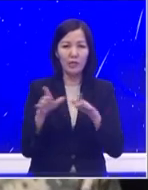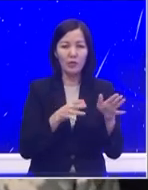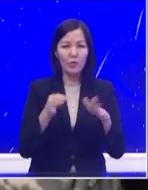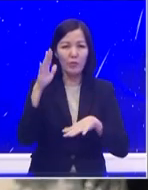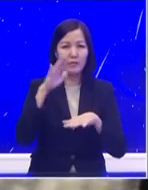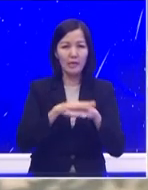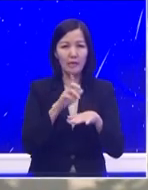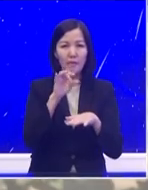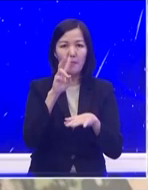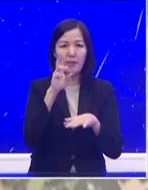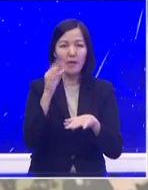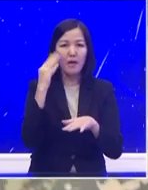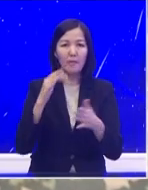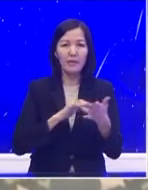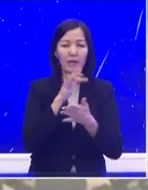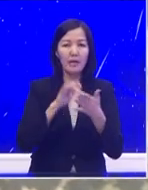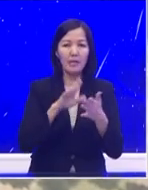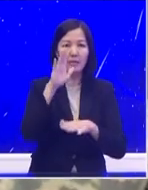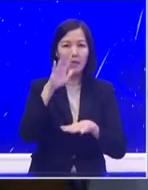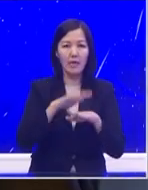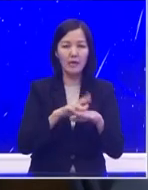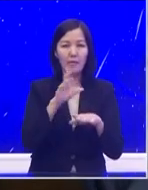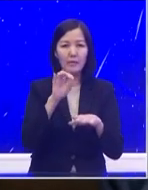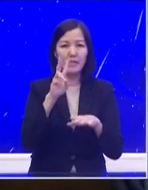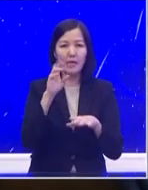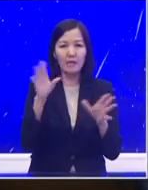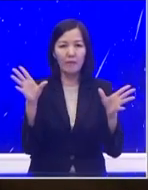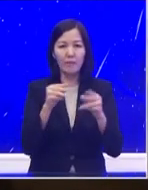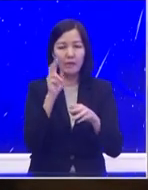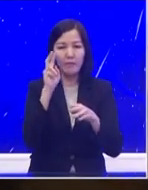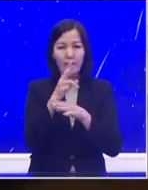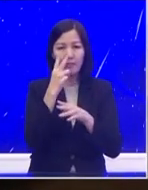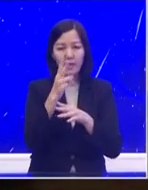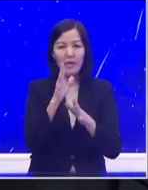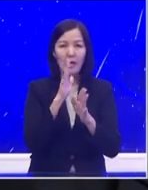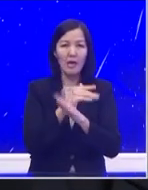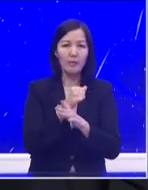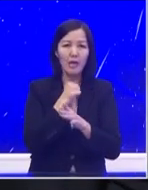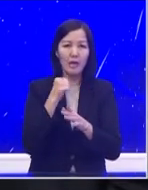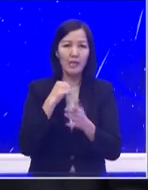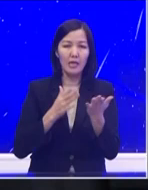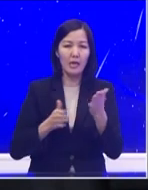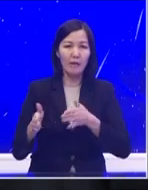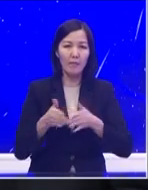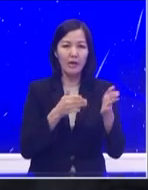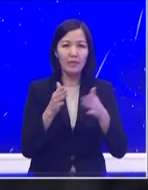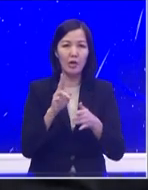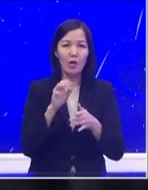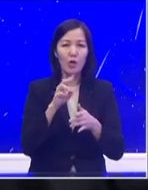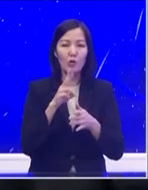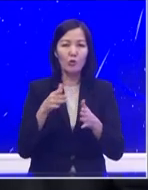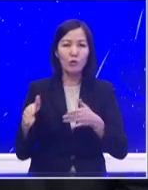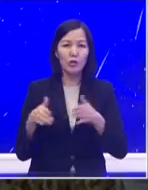Амандық Баталов пен Алматы қаласының әкімі Бақытжан Сағынтаев көріп қайтты. Қапшағай Талғар бағыттары мен Құлжа тас